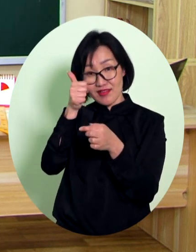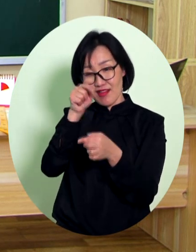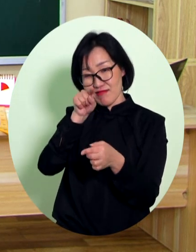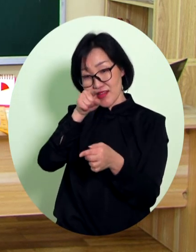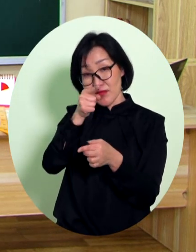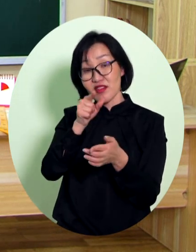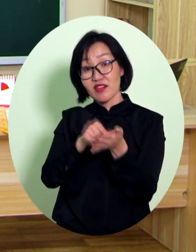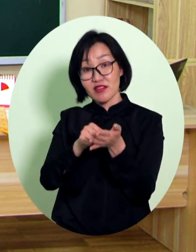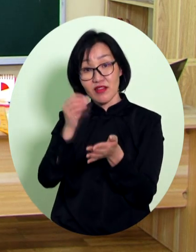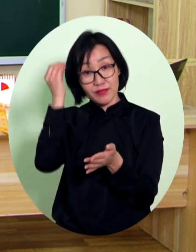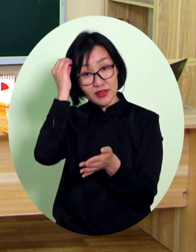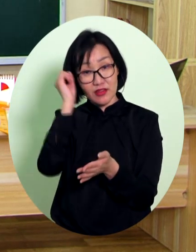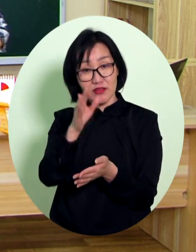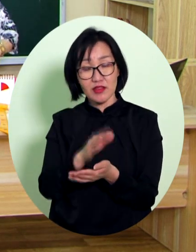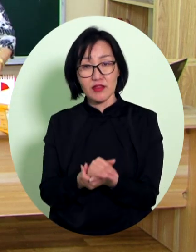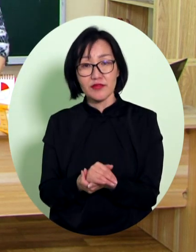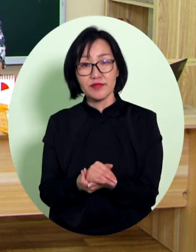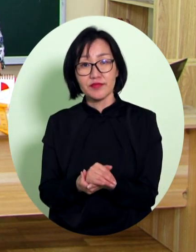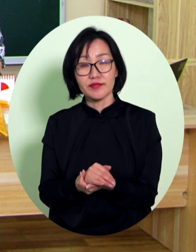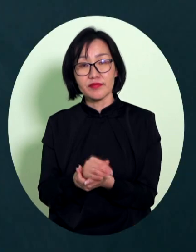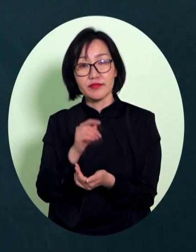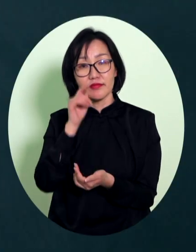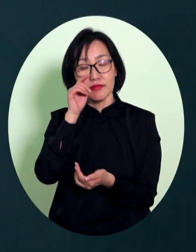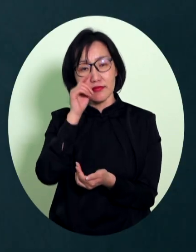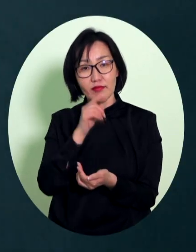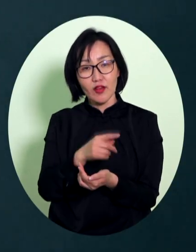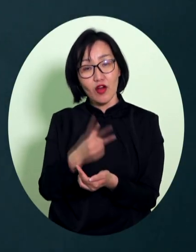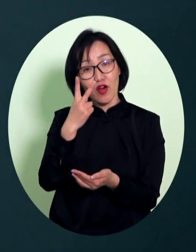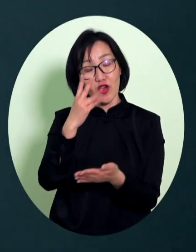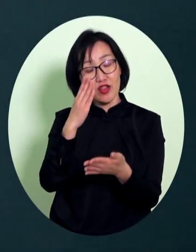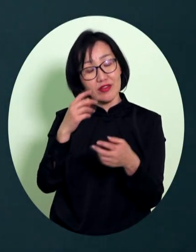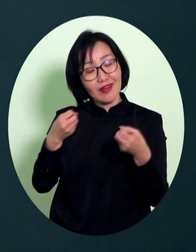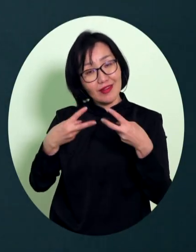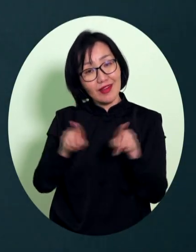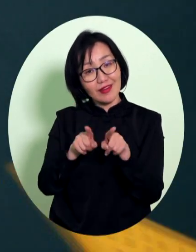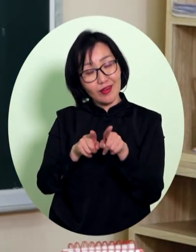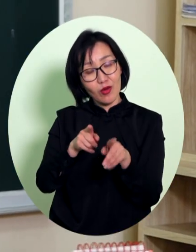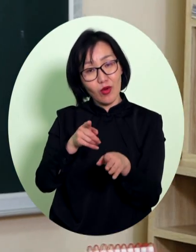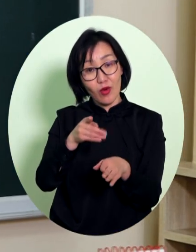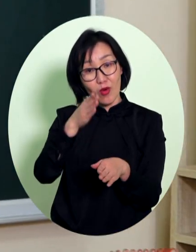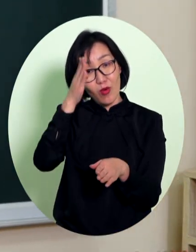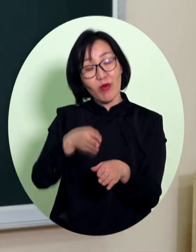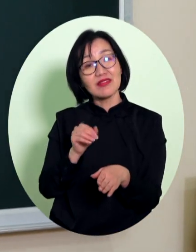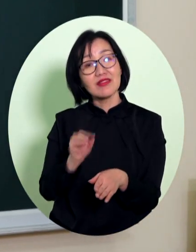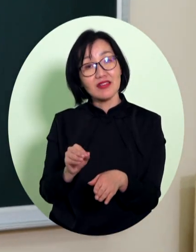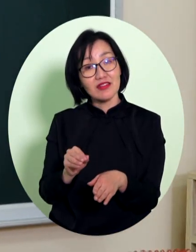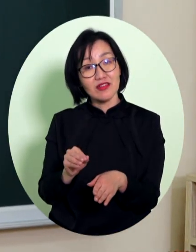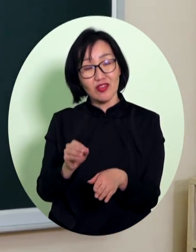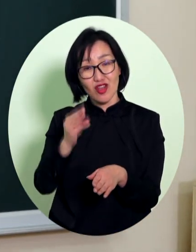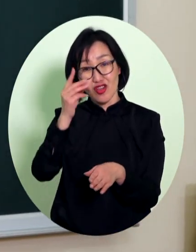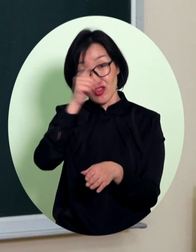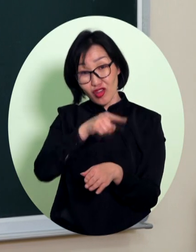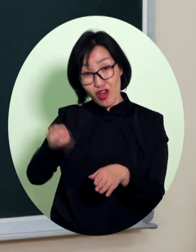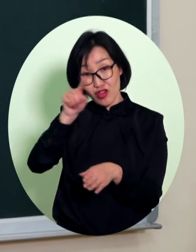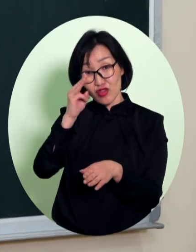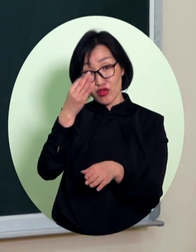За, тэгвэл хоёр тэнцүү хуваахдаа тойргийн төвийг тэмдэглэчихэд яадаг вэ? Тойргийн төвийг дайруулад, тойргийн